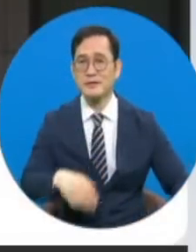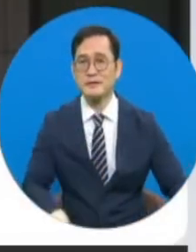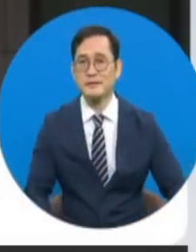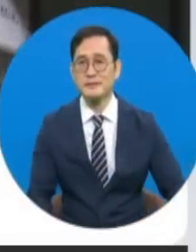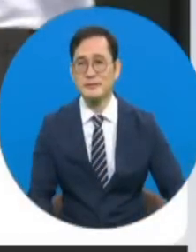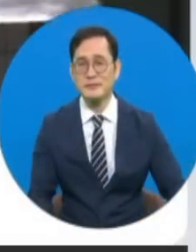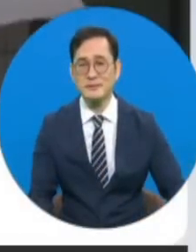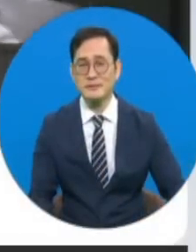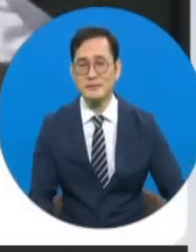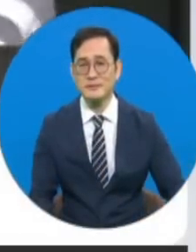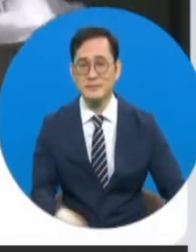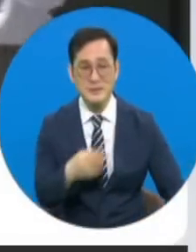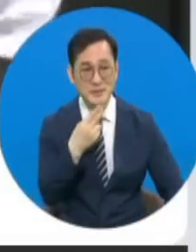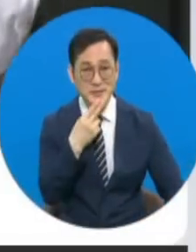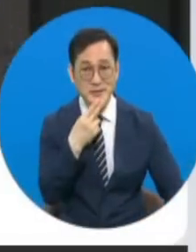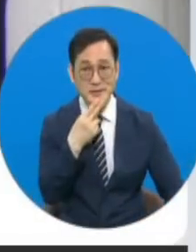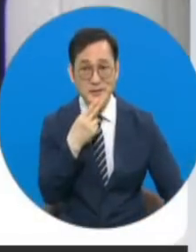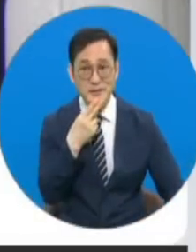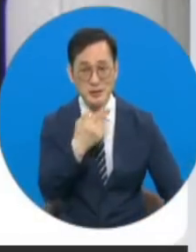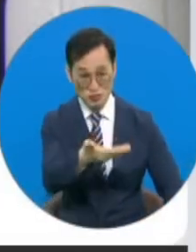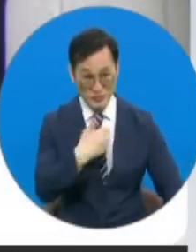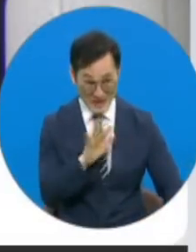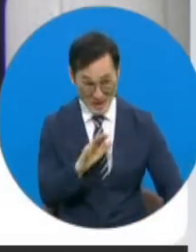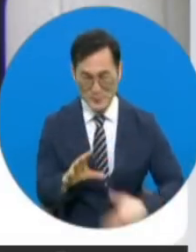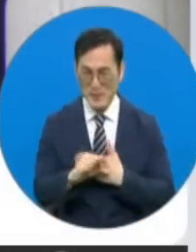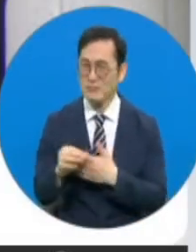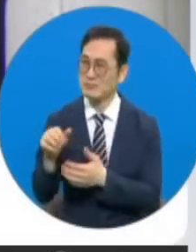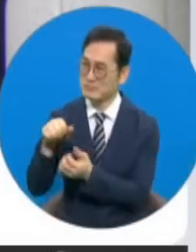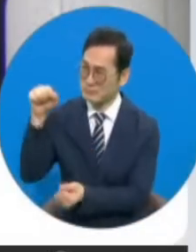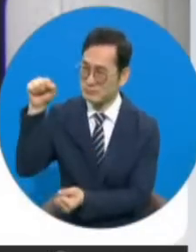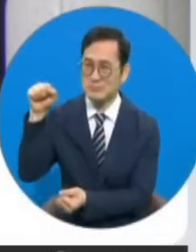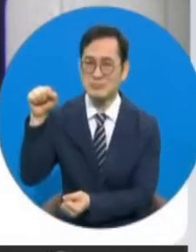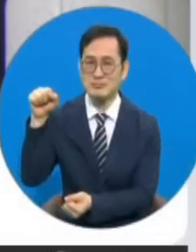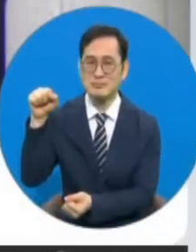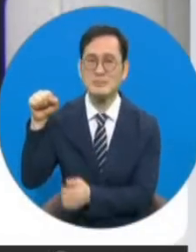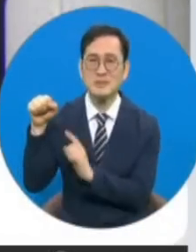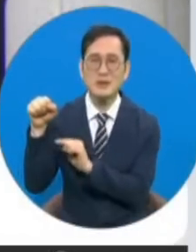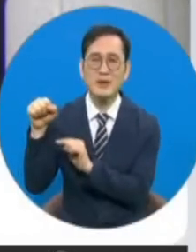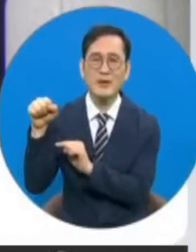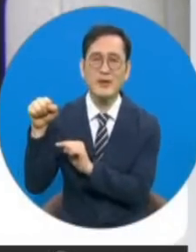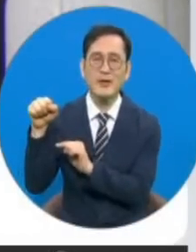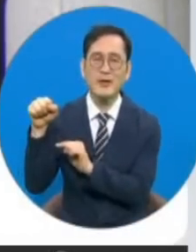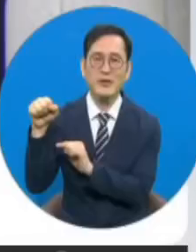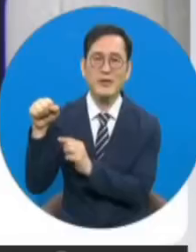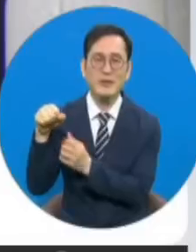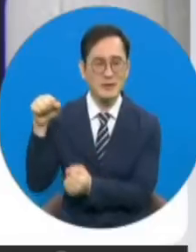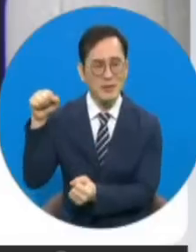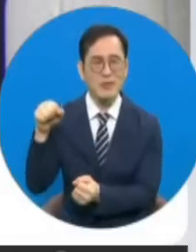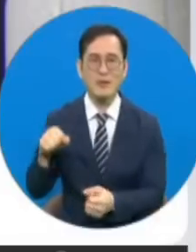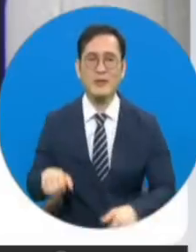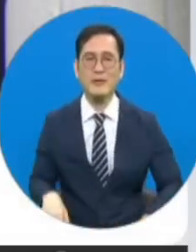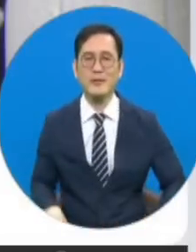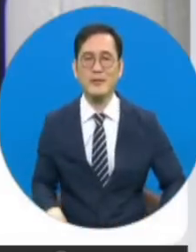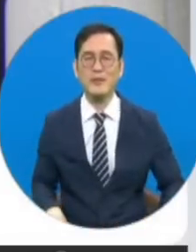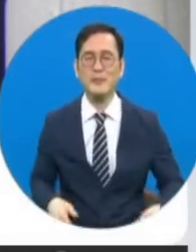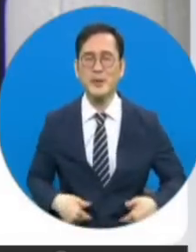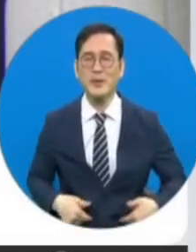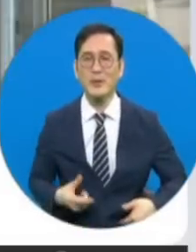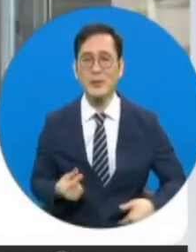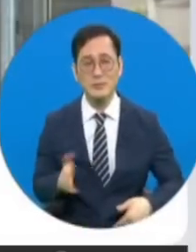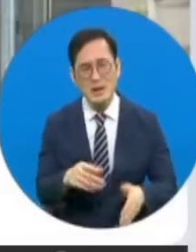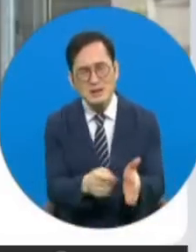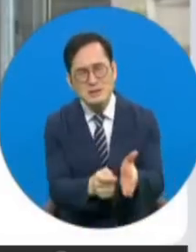아니 앞서 영장 안 주면 압수 행위 영장인데 긴급이나 신속성이 없다는 거예요 그러면 더운데